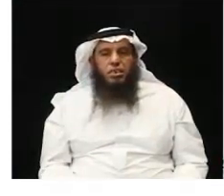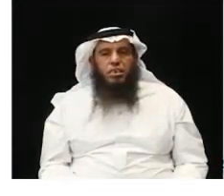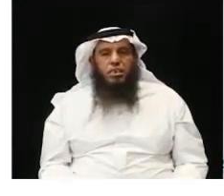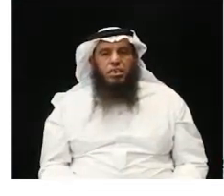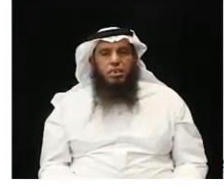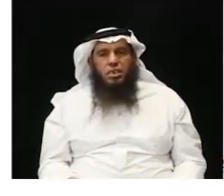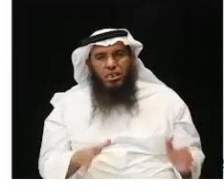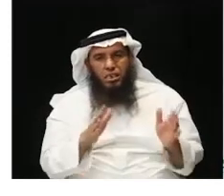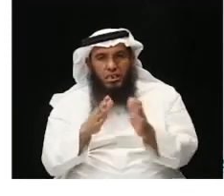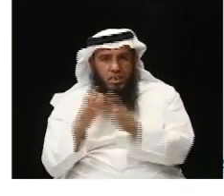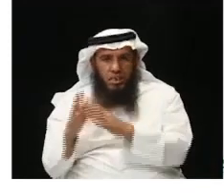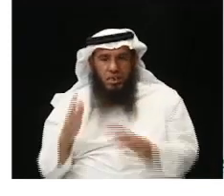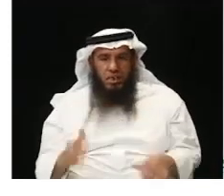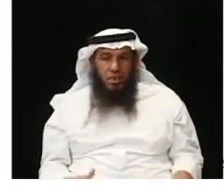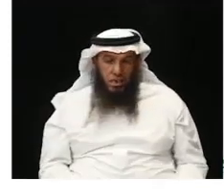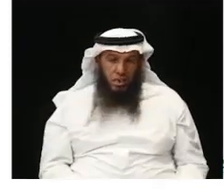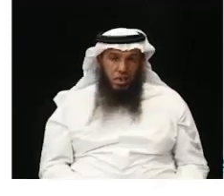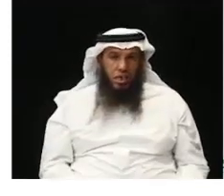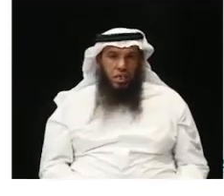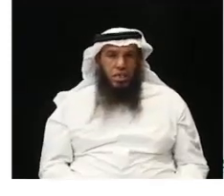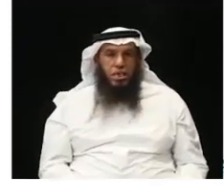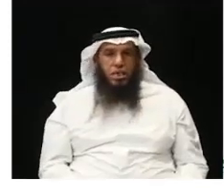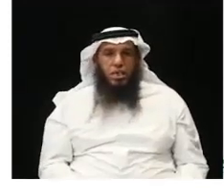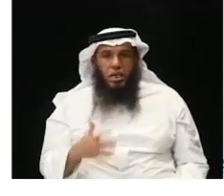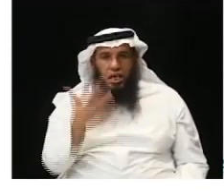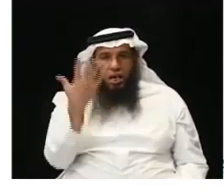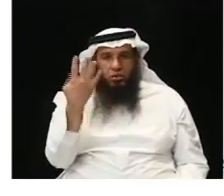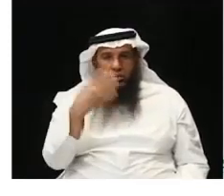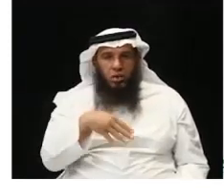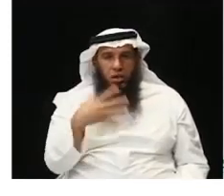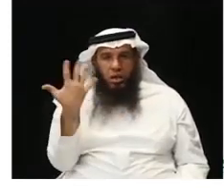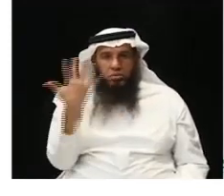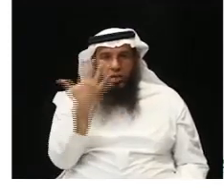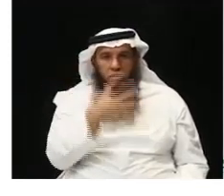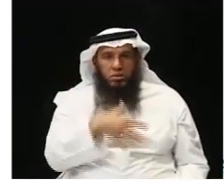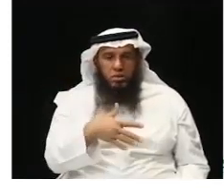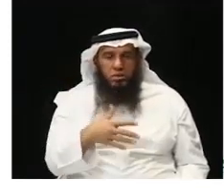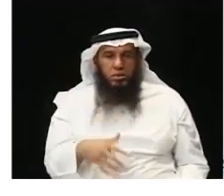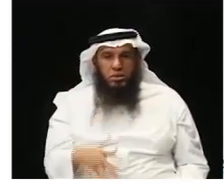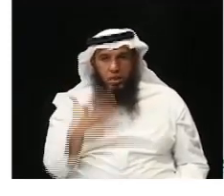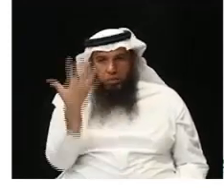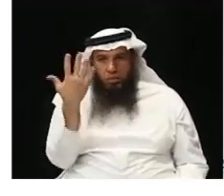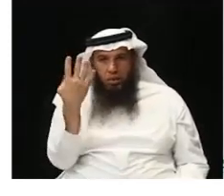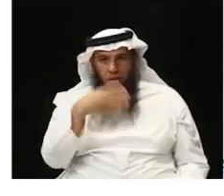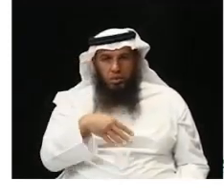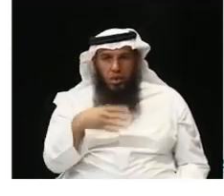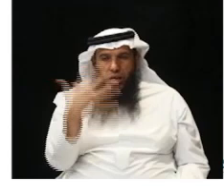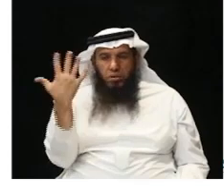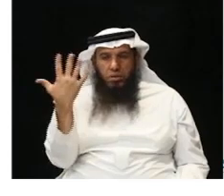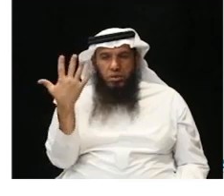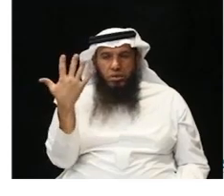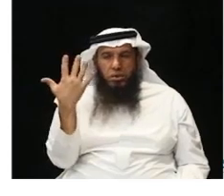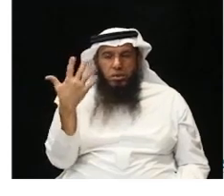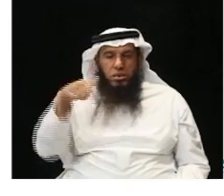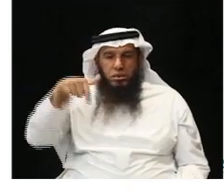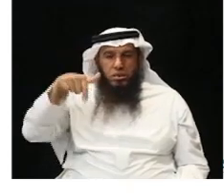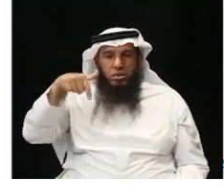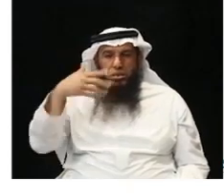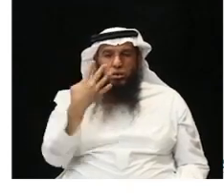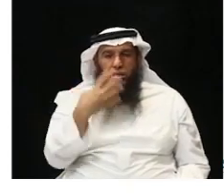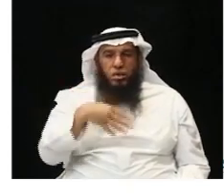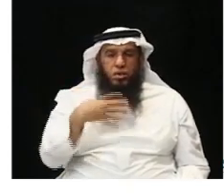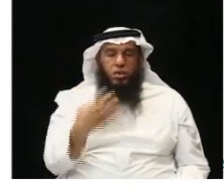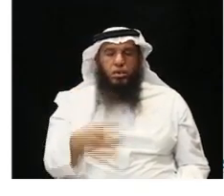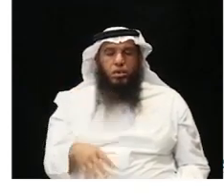الشريحة التي تليها أيضا من آية 45 إلى آية 46